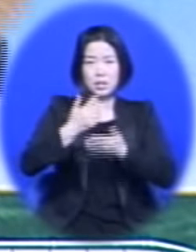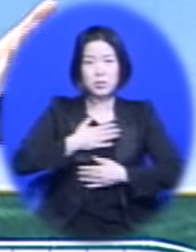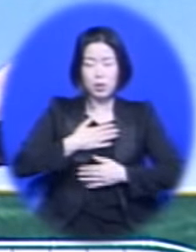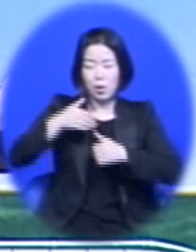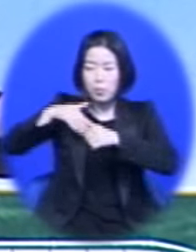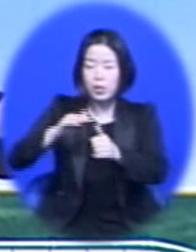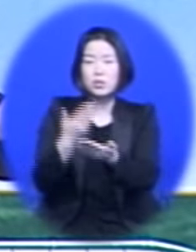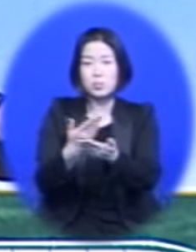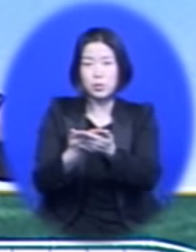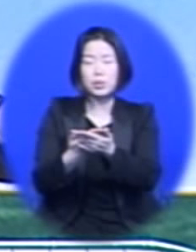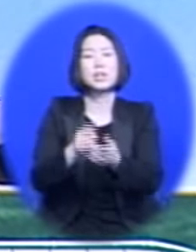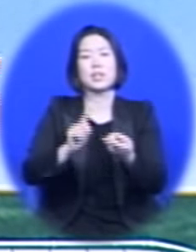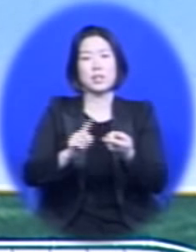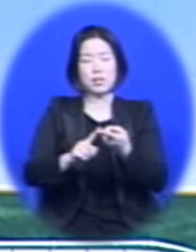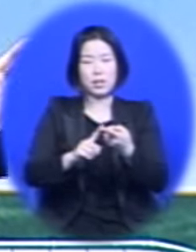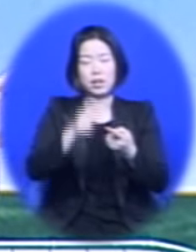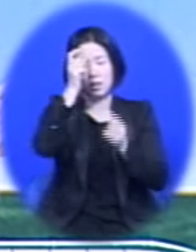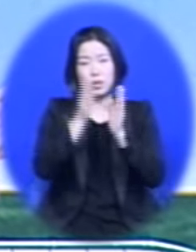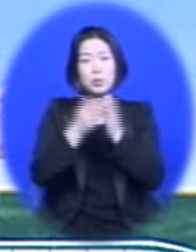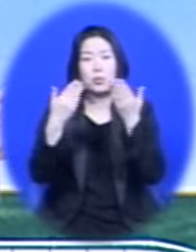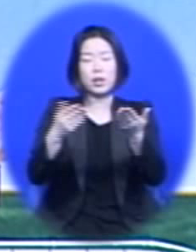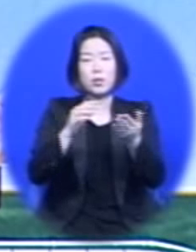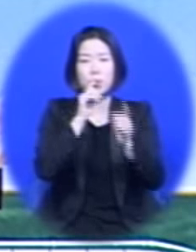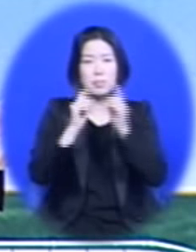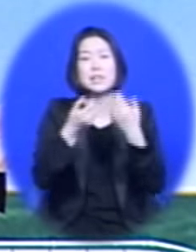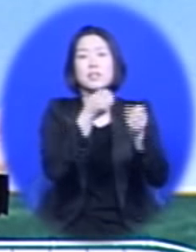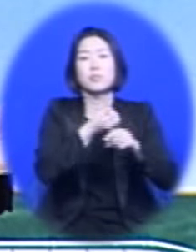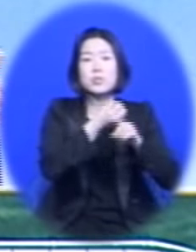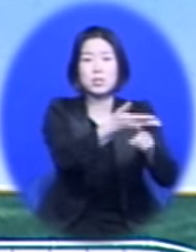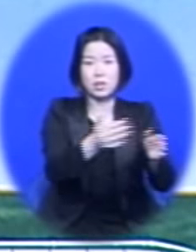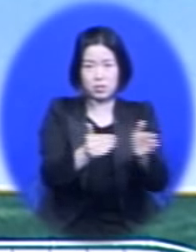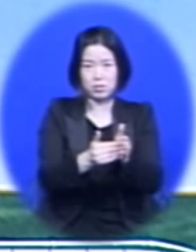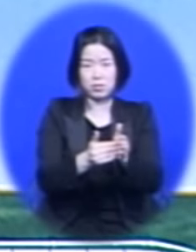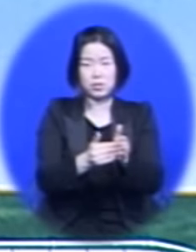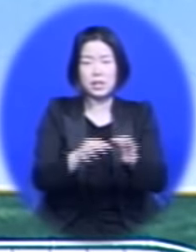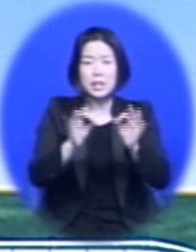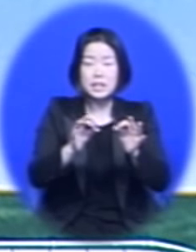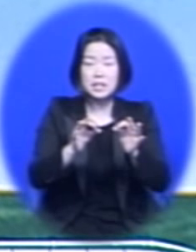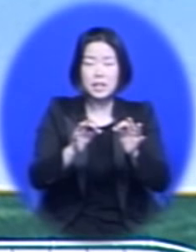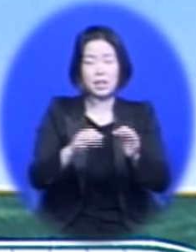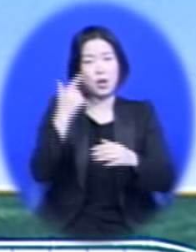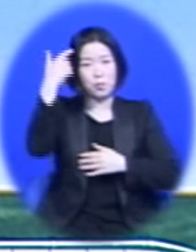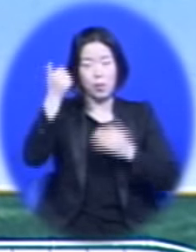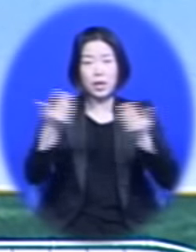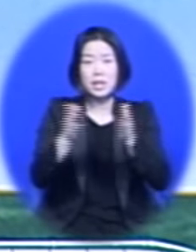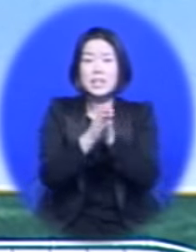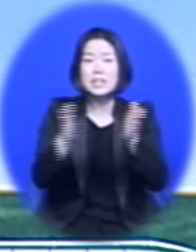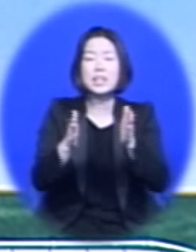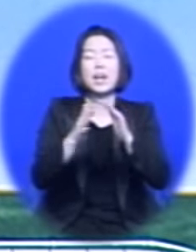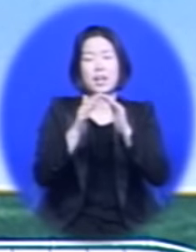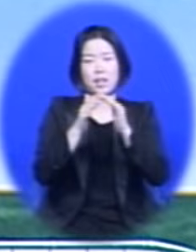그렇게 기도하십시오. 그렇게 말씀을 전했습니다. 이제 막 목회를 시작하시는 분들에게,